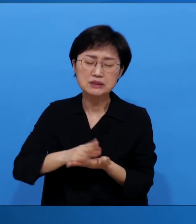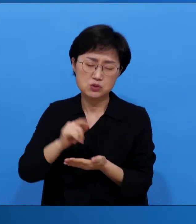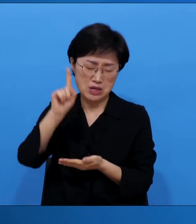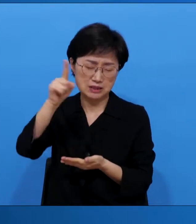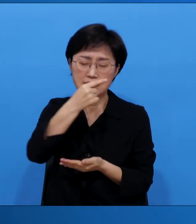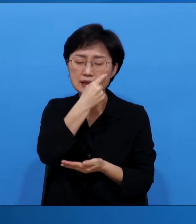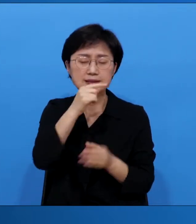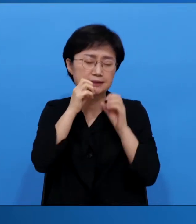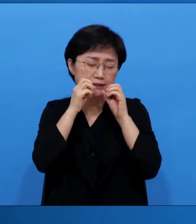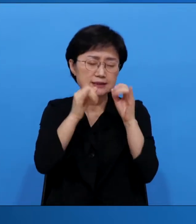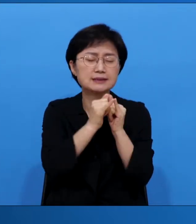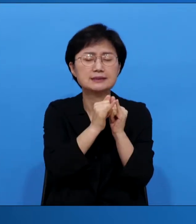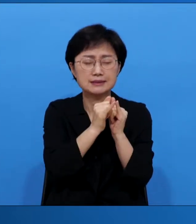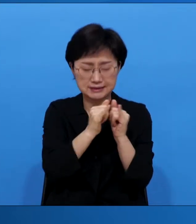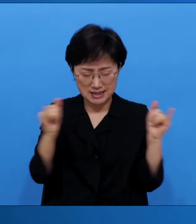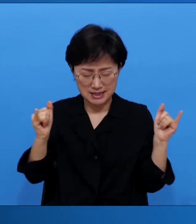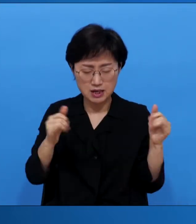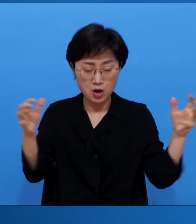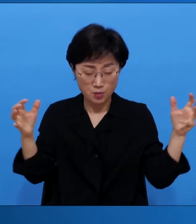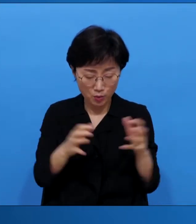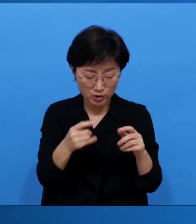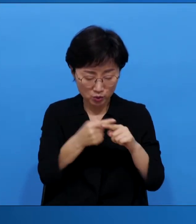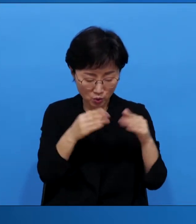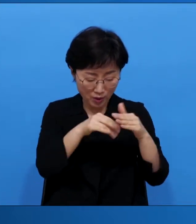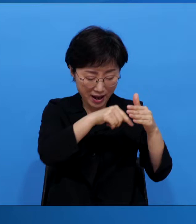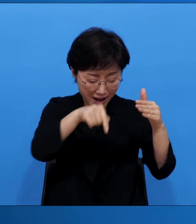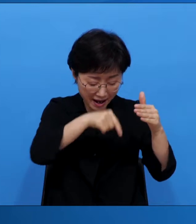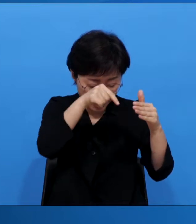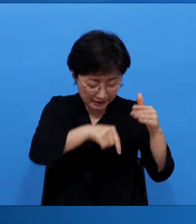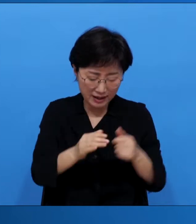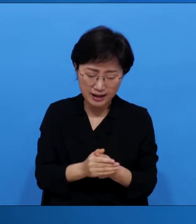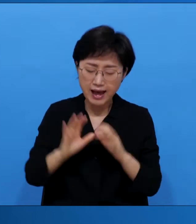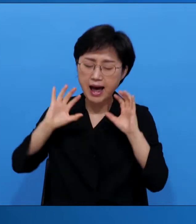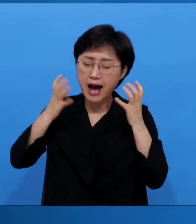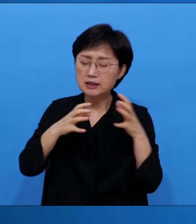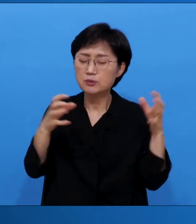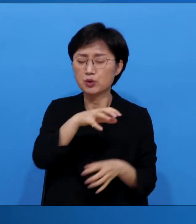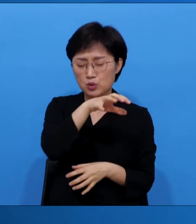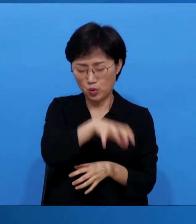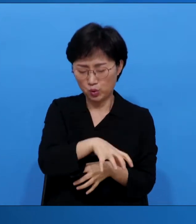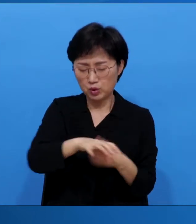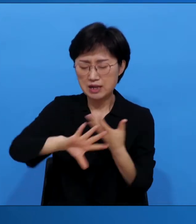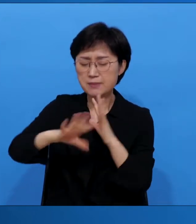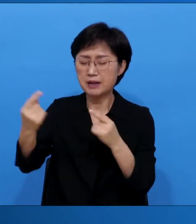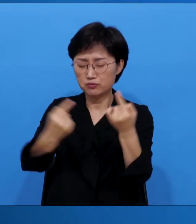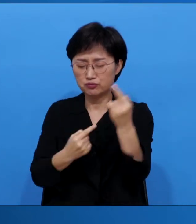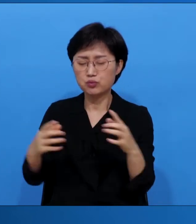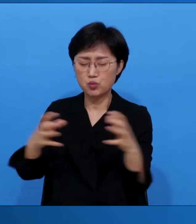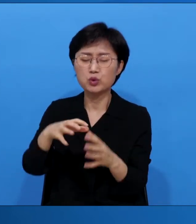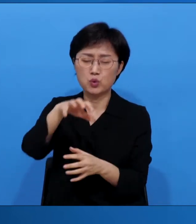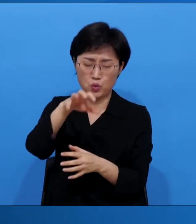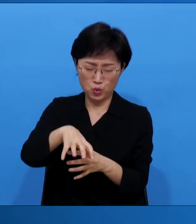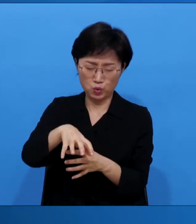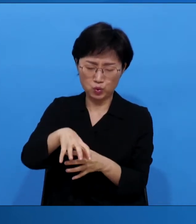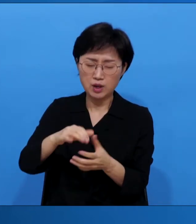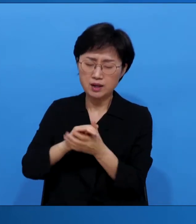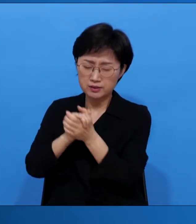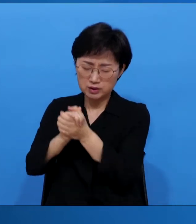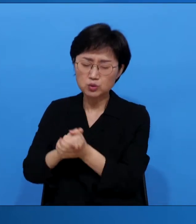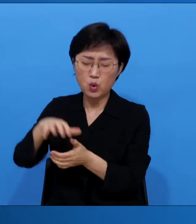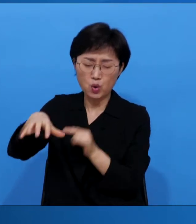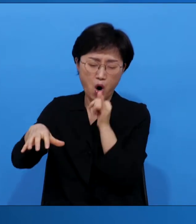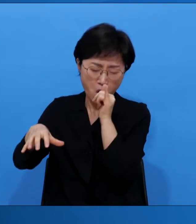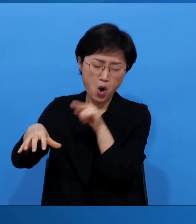우리 교회에 아이들의 뜰이, 이방인들의 뜰이, 기도의 뜰이 있는 237 나라 5천 종족 살리는 교회를